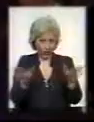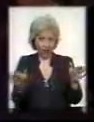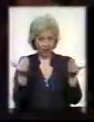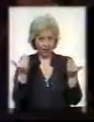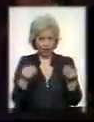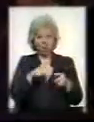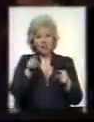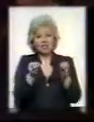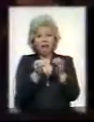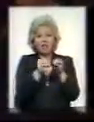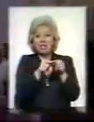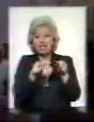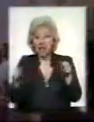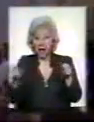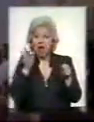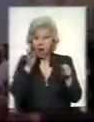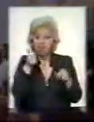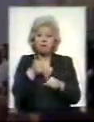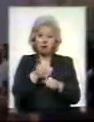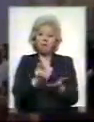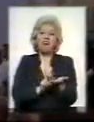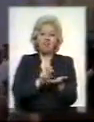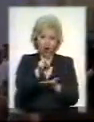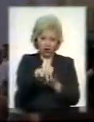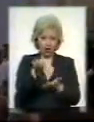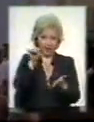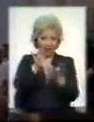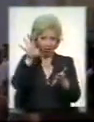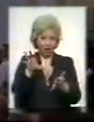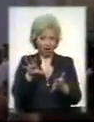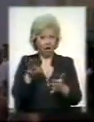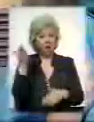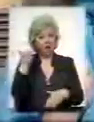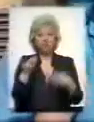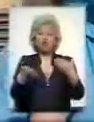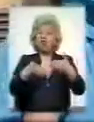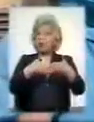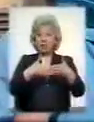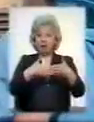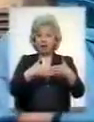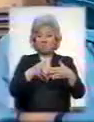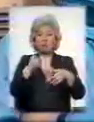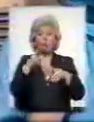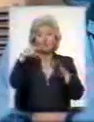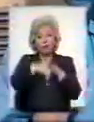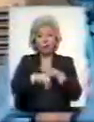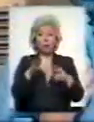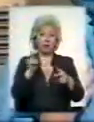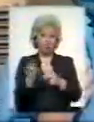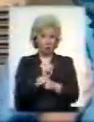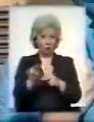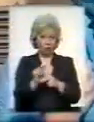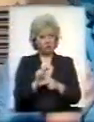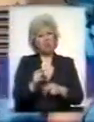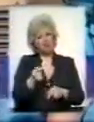верующие могли войти в церковь через центральные двери. Раньше они были закрыты из-за ремонта внутри здания. Из этого возникали